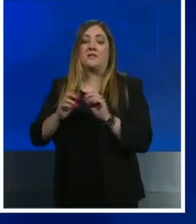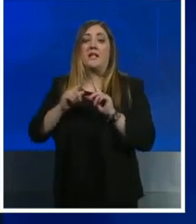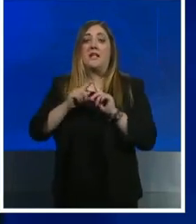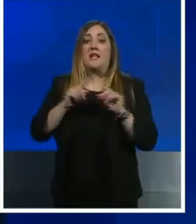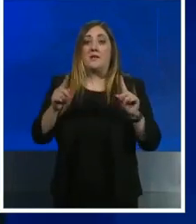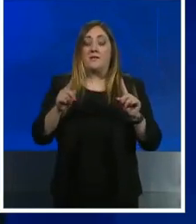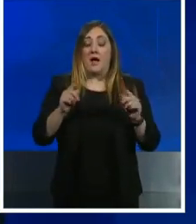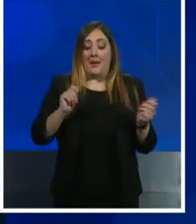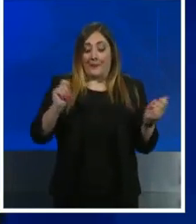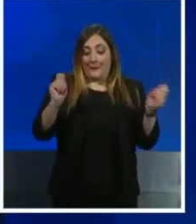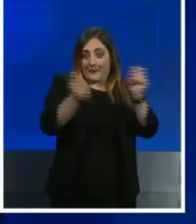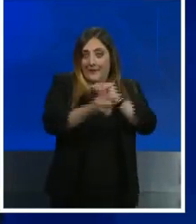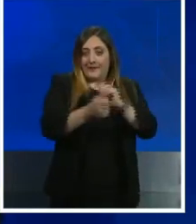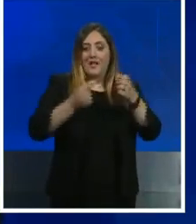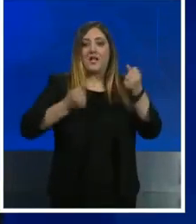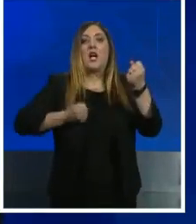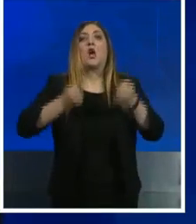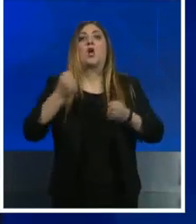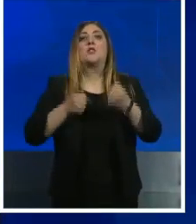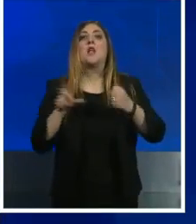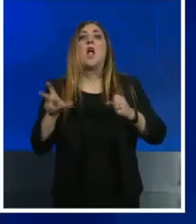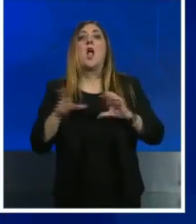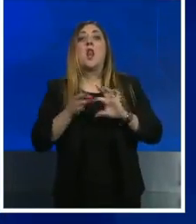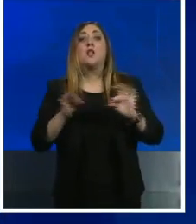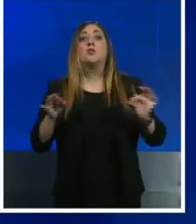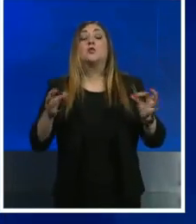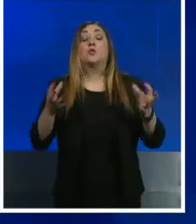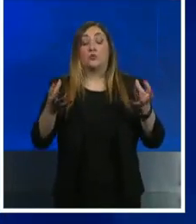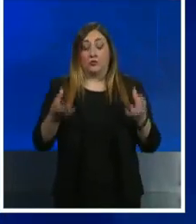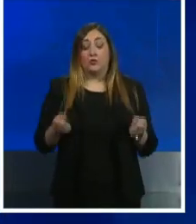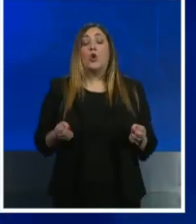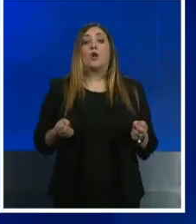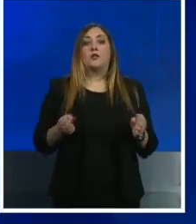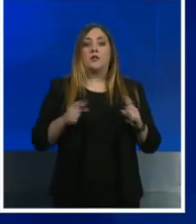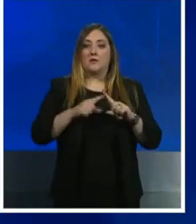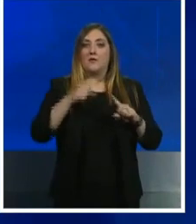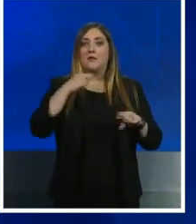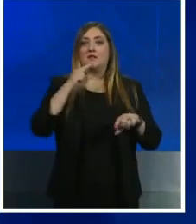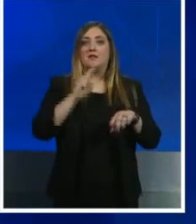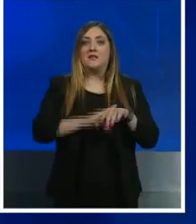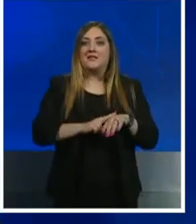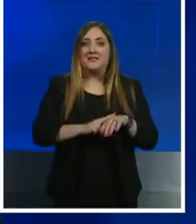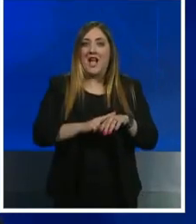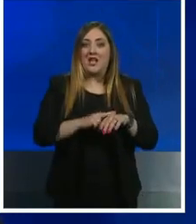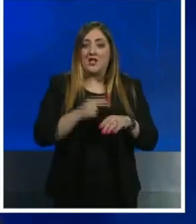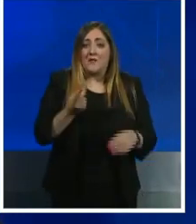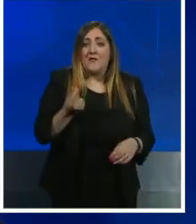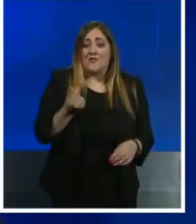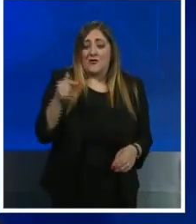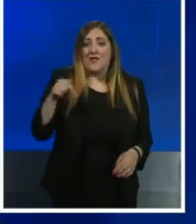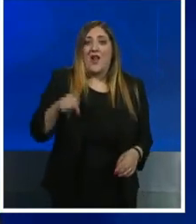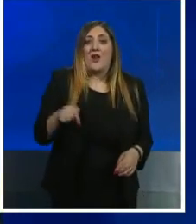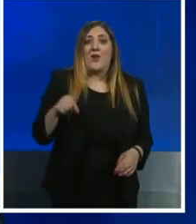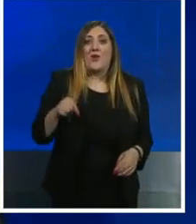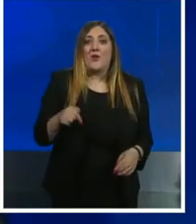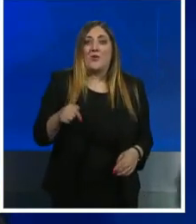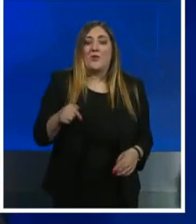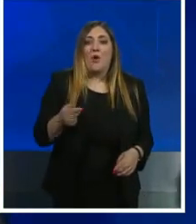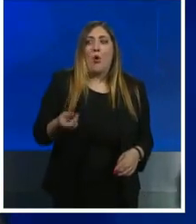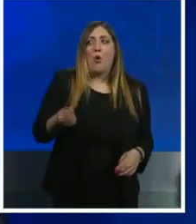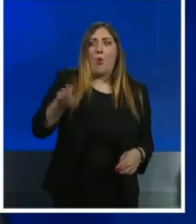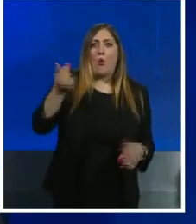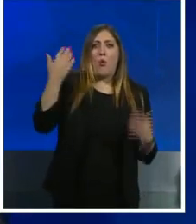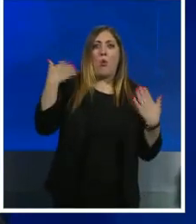lejn il-karozzi tal-elettriku trid issir, imma ma tistax issir bil-prezzijiet li hawn illum. Kien qed ikellimni xi